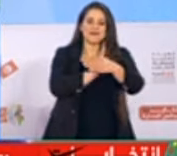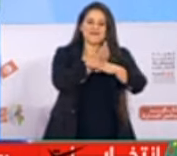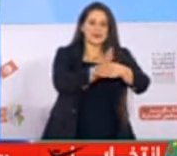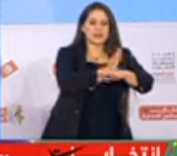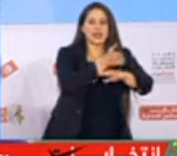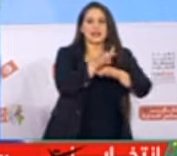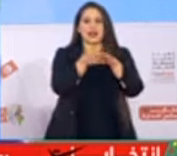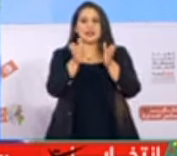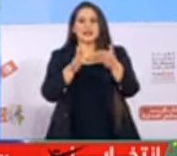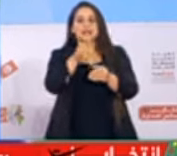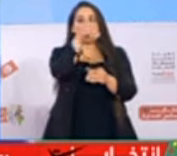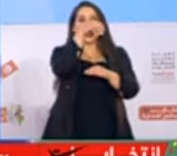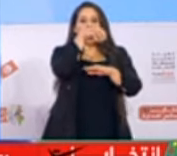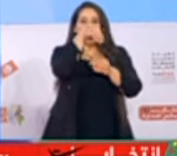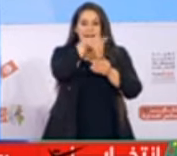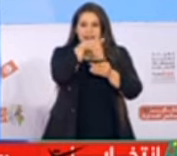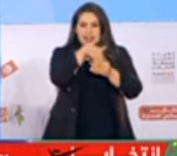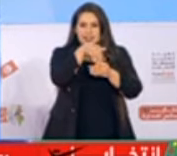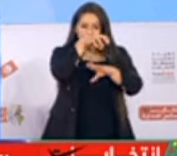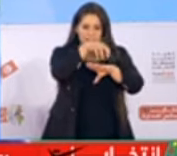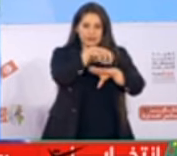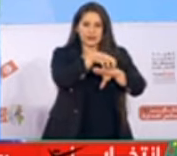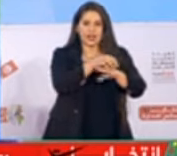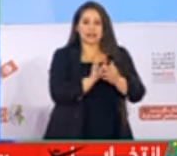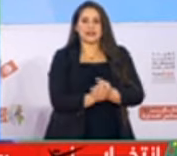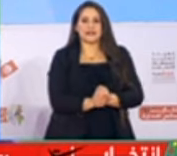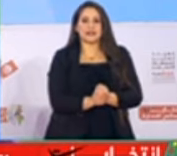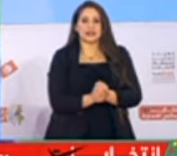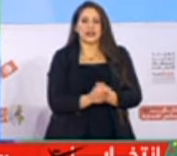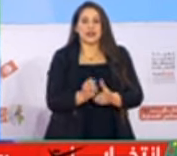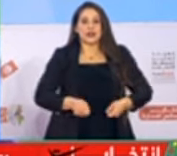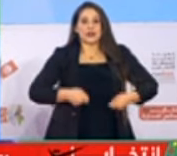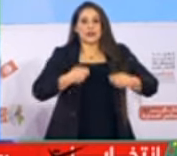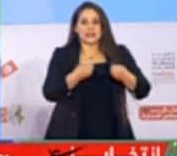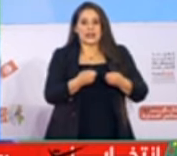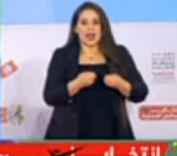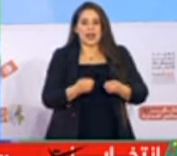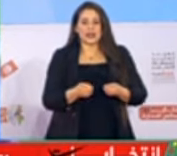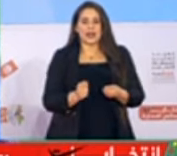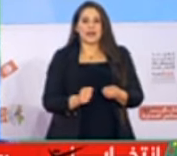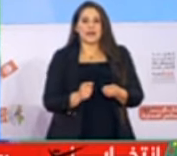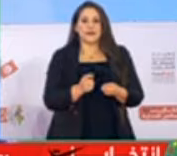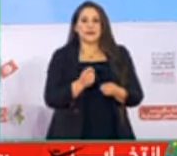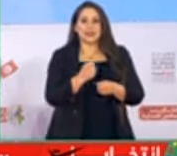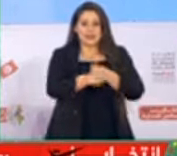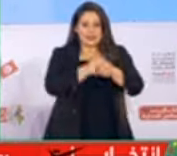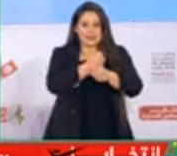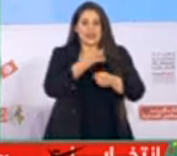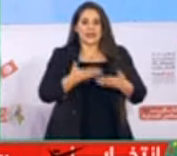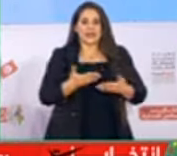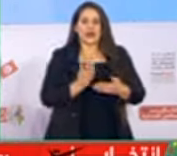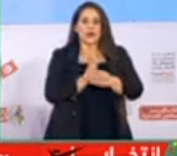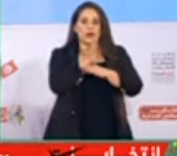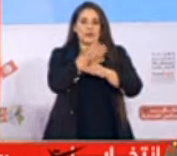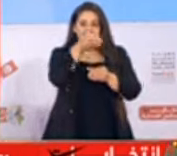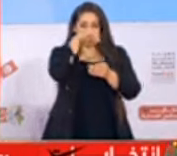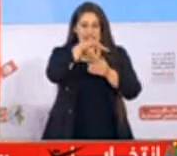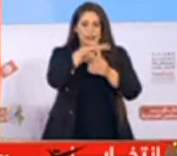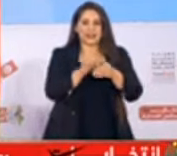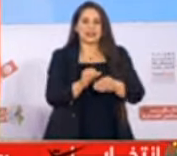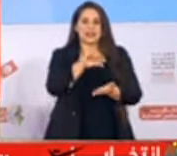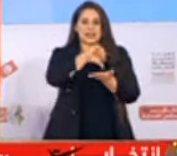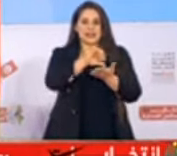إلى صناديق الاقتراع، خاصة ونحن مقبلون على انتخابات رئاسية هذه السنة. وشكرا. شكرا.